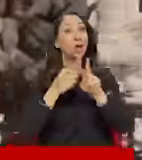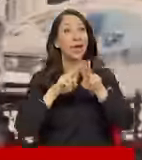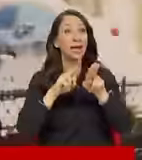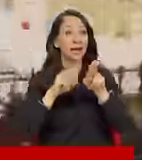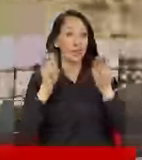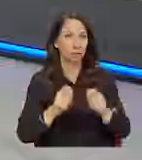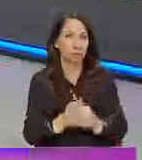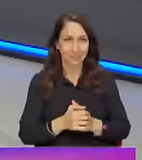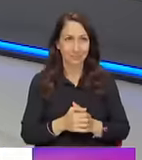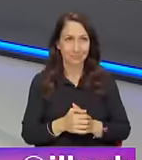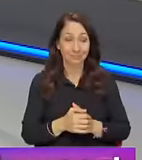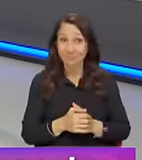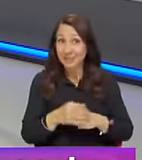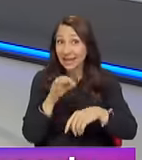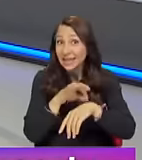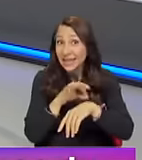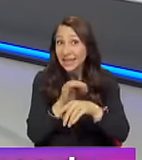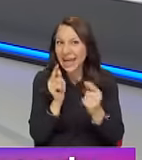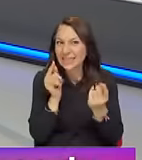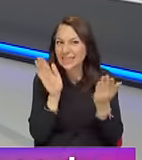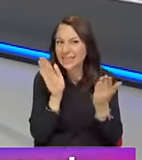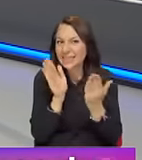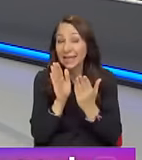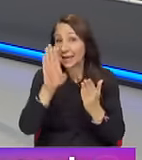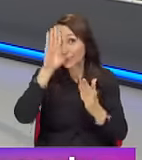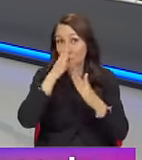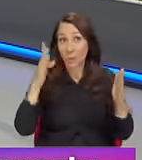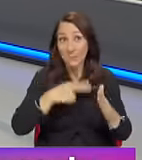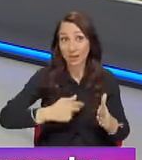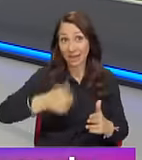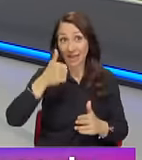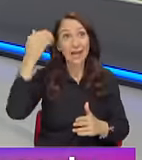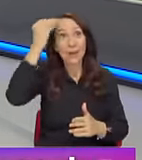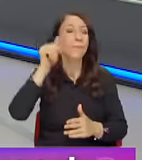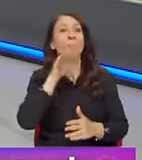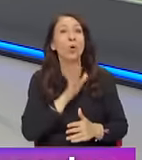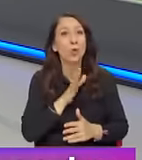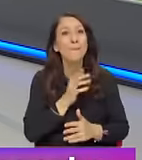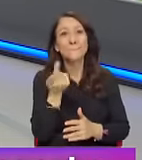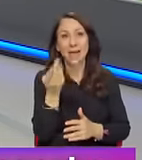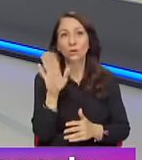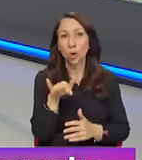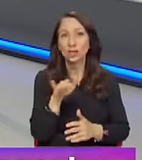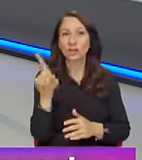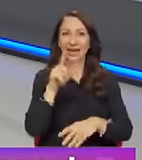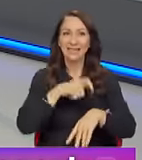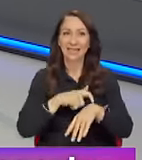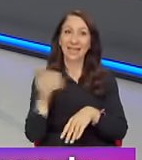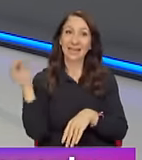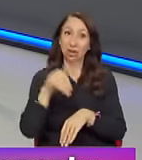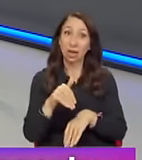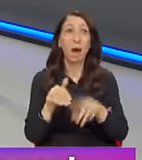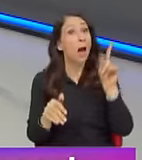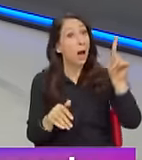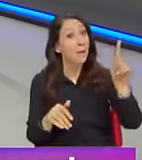yaratacağız. Dakikalar kaldı. İstanbul Büyükşehir Belediye Başkanı Ekrem İmamoğlu birazdan Çalar Saat'te olacak.